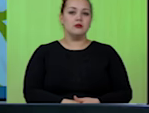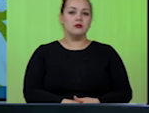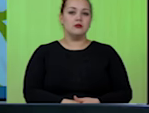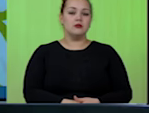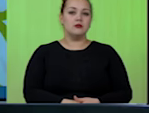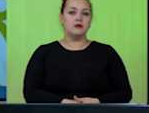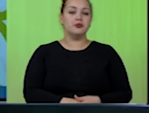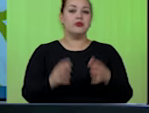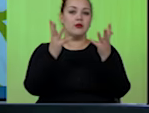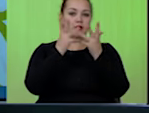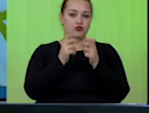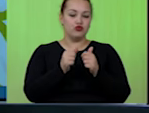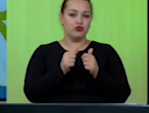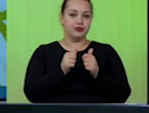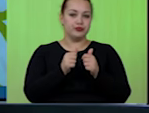Вычислили?